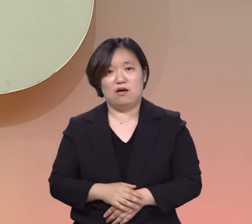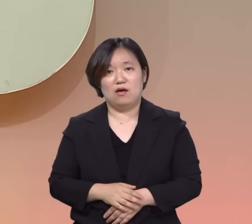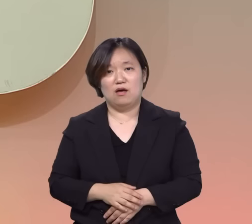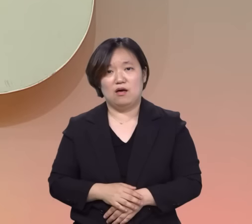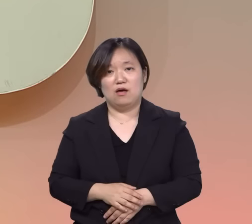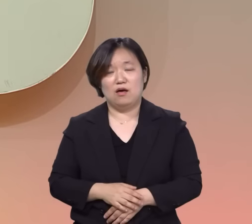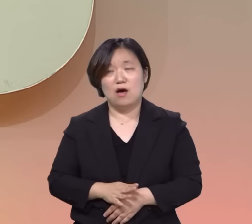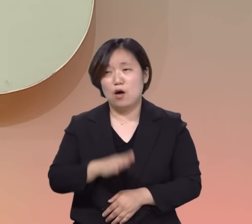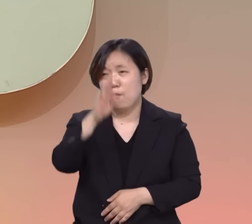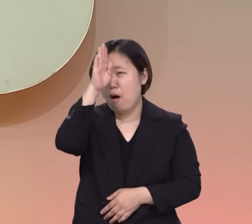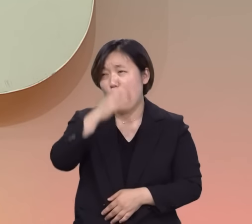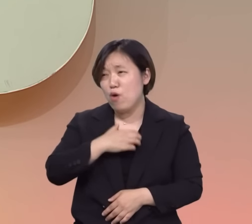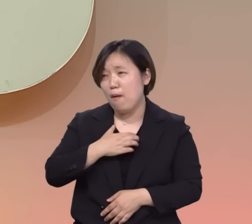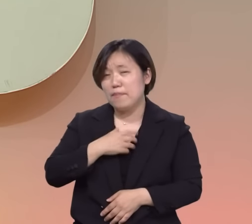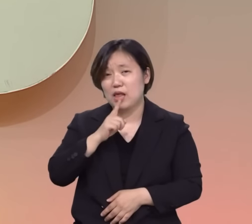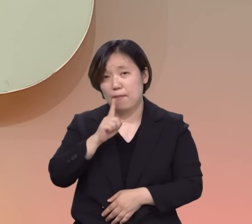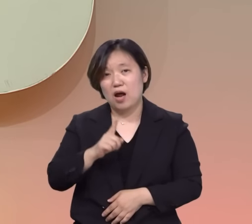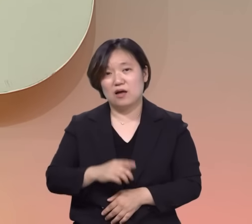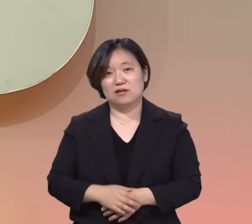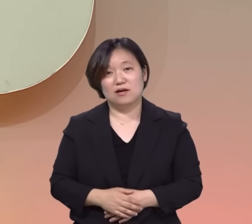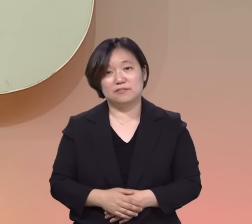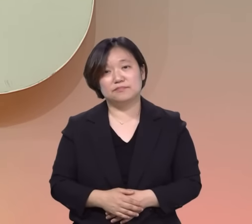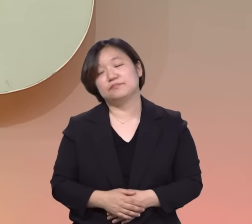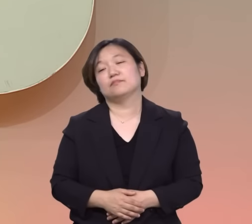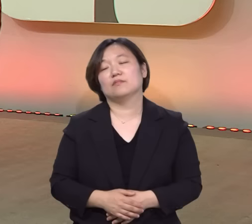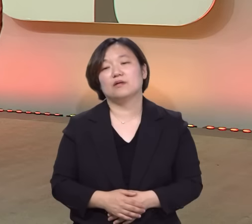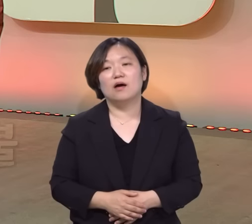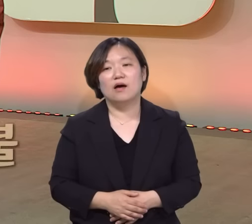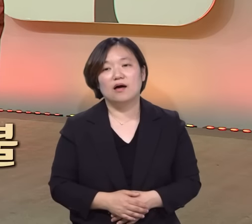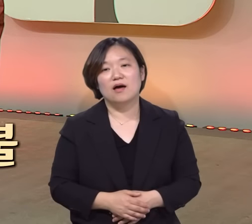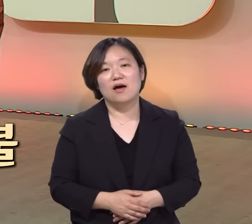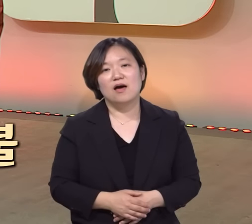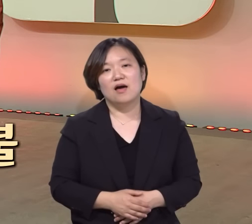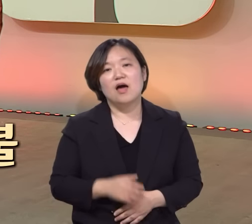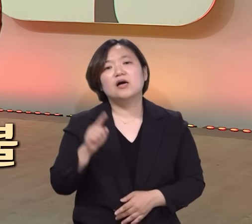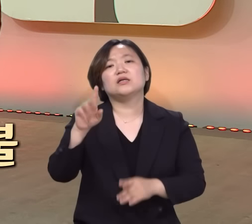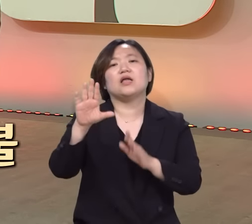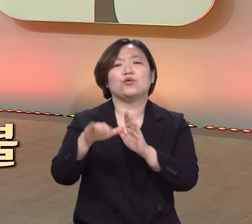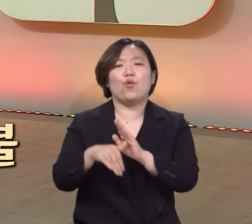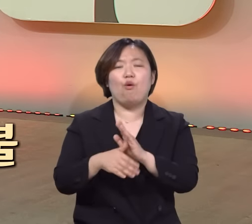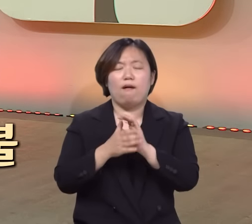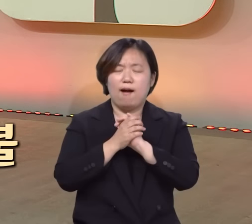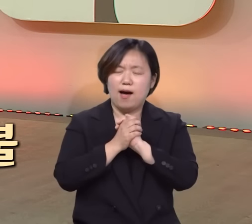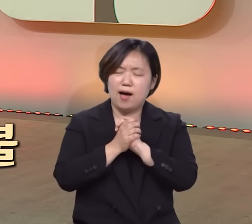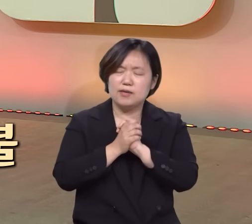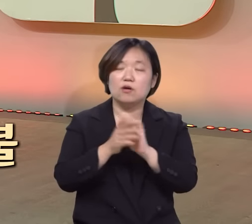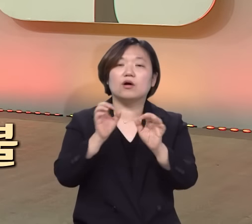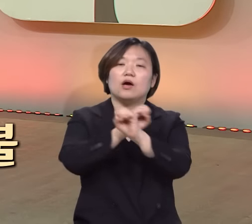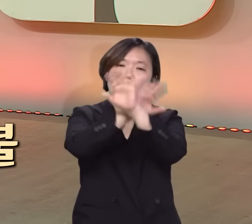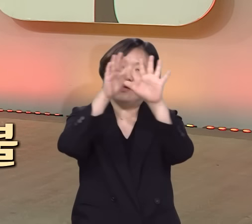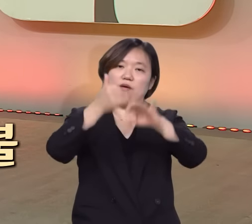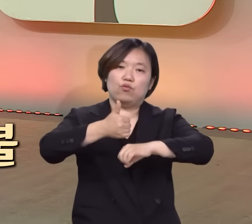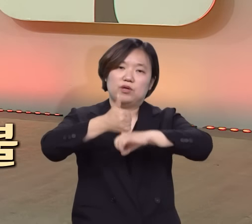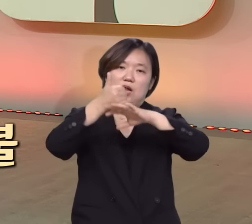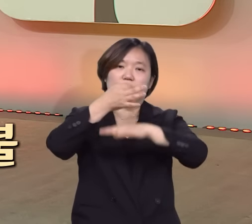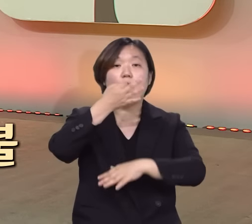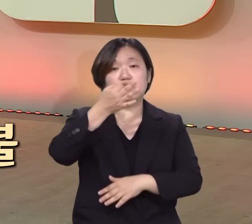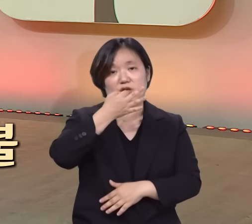위태로운 그런 상황이었는데 그때도 하염없이 간절하게 관세음보살을 염불